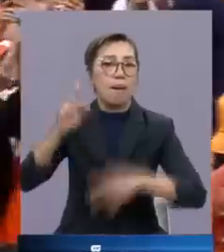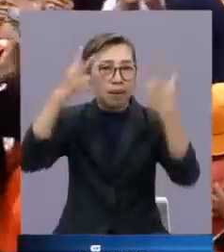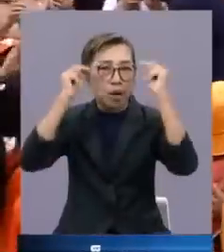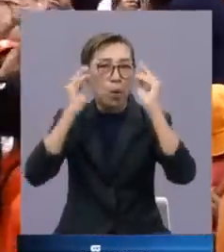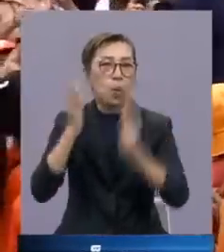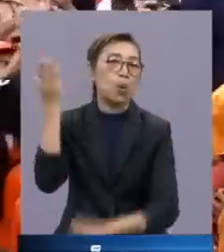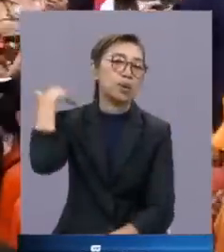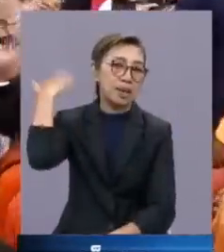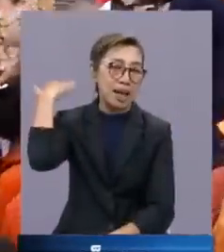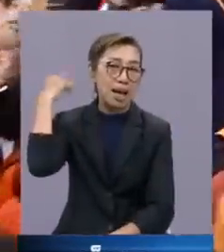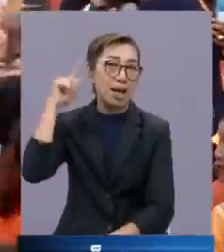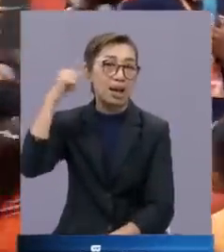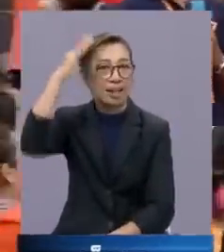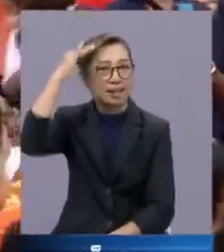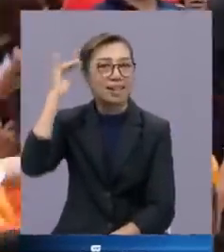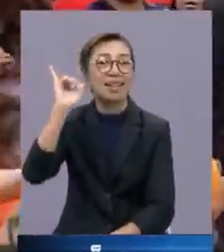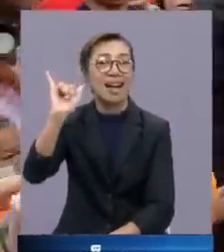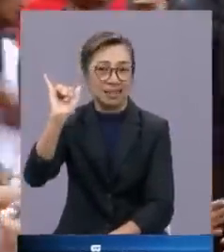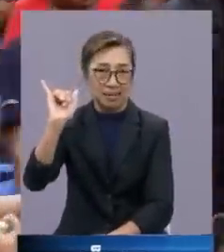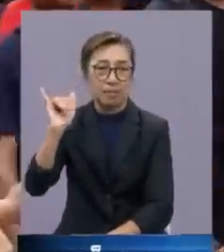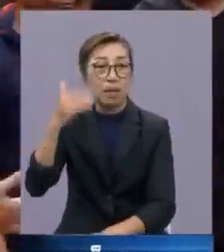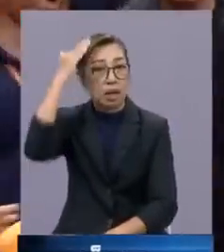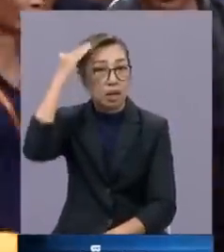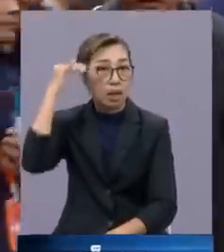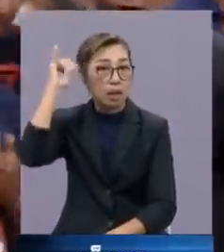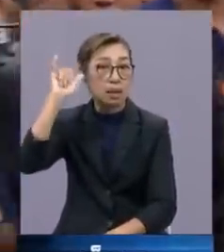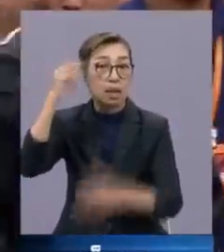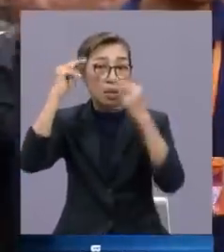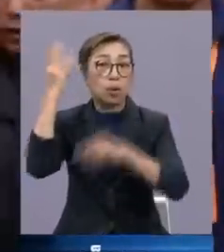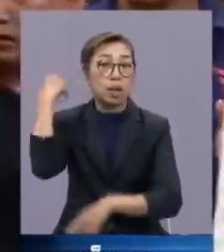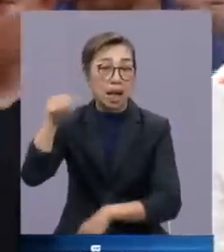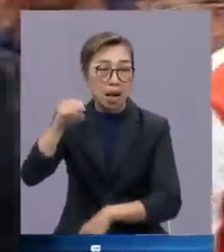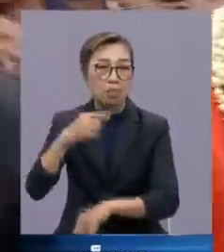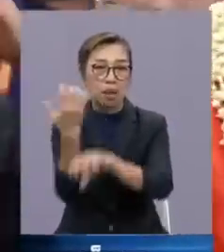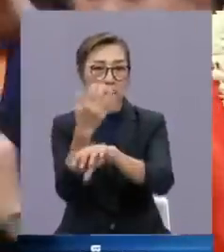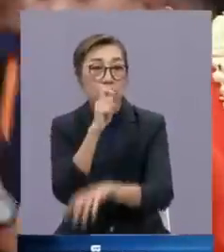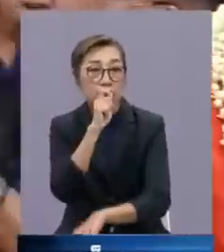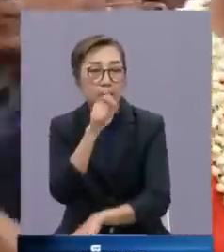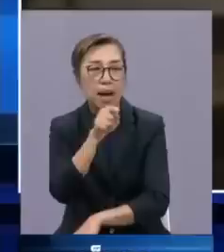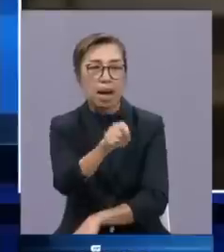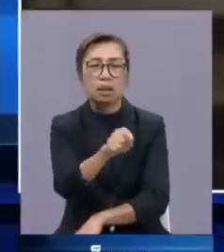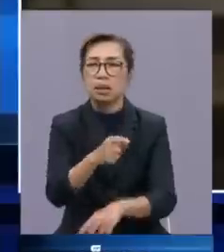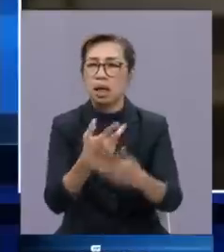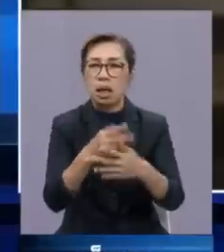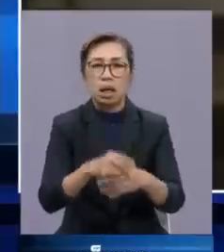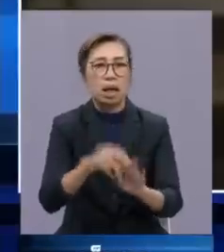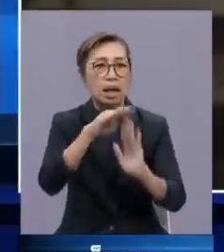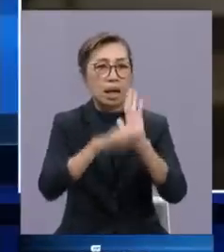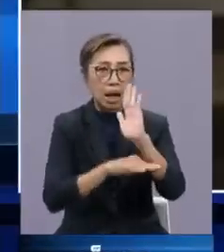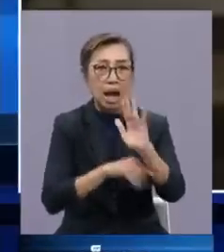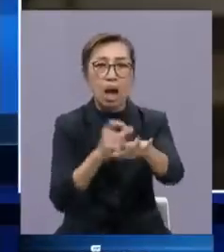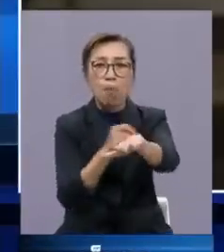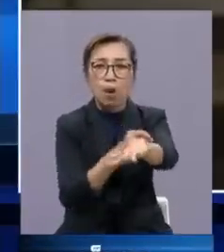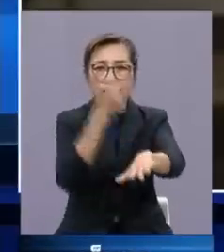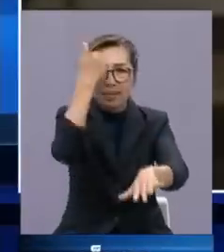กรัฐมนตรีนางสาวยิ่งลักษณ์ชินวัตรนะฮะคุณยิ่งลักษณ์เนี่ยไปให้สัมภาษณ์ผ่านรายการของคุณมดดำนะฮะรายการนี้เขาก็สัมภาษณ์ม